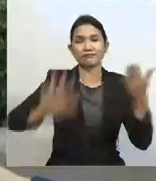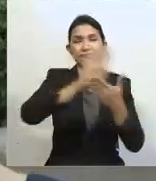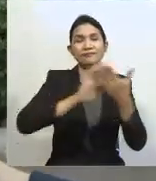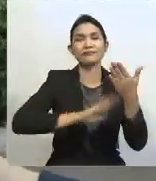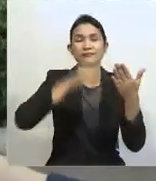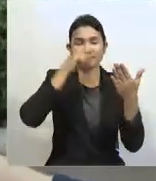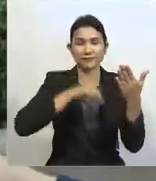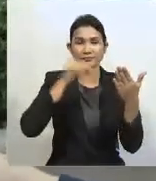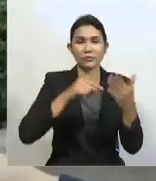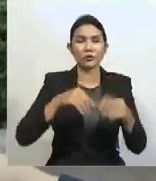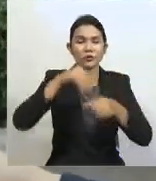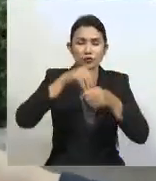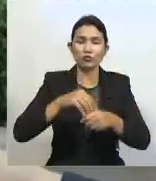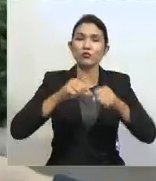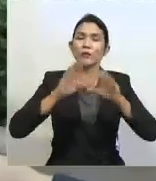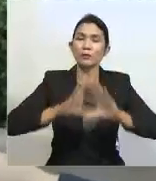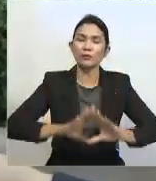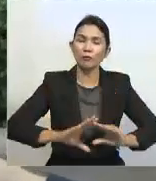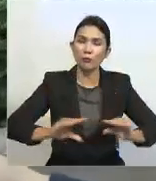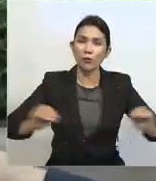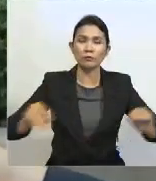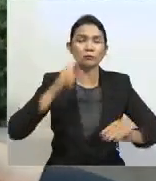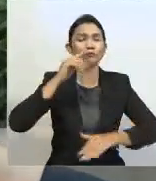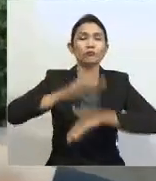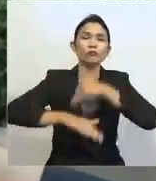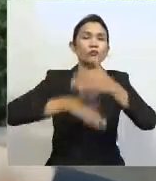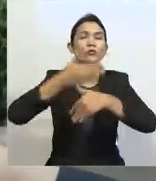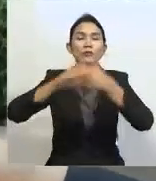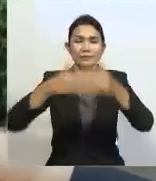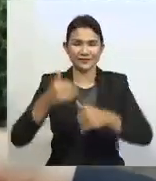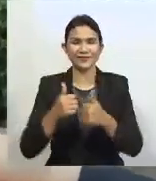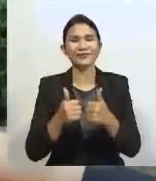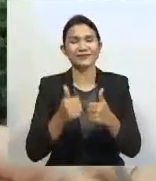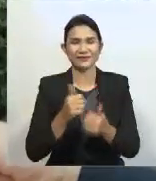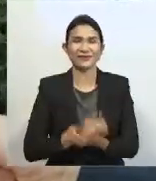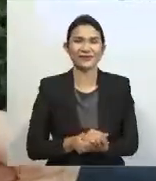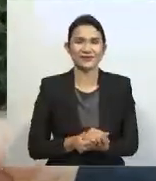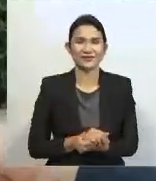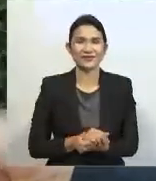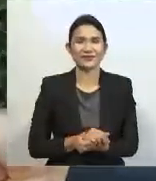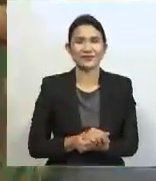ขอให้อยู่อย่างสงบอะไรเงี้ยค่ะเจริญรุ่งเรืองอะไรเงี้ยค่ะ